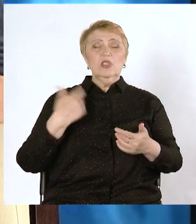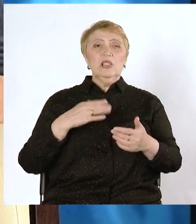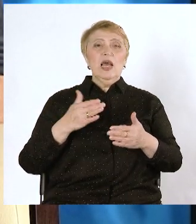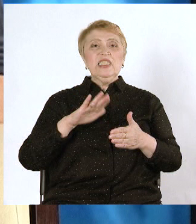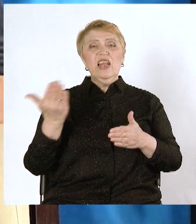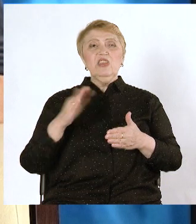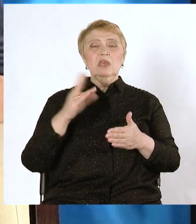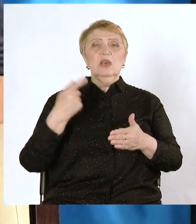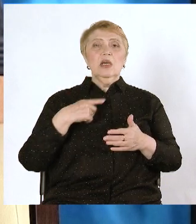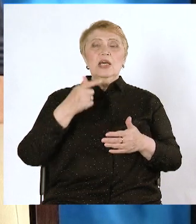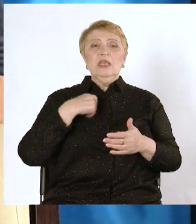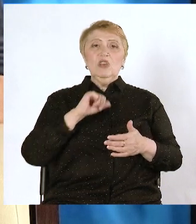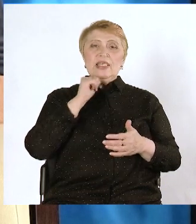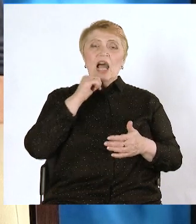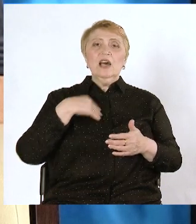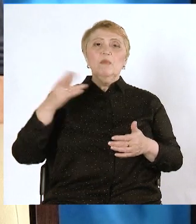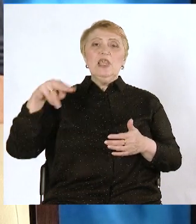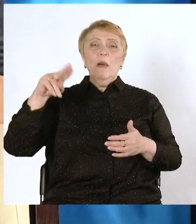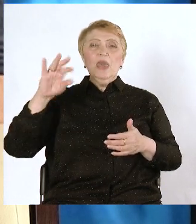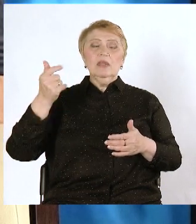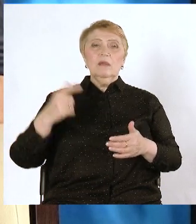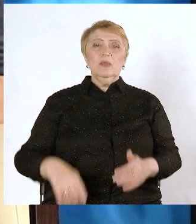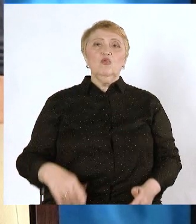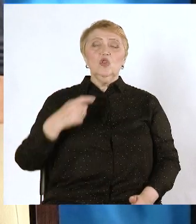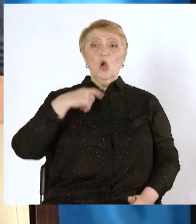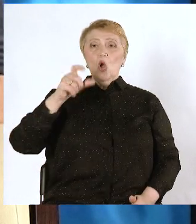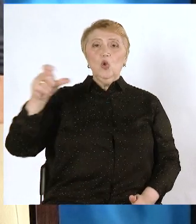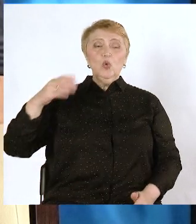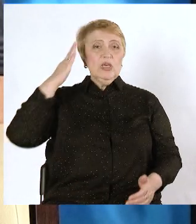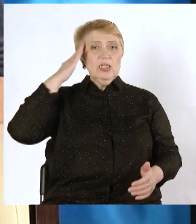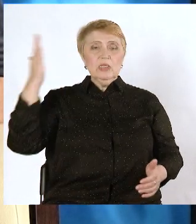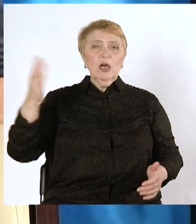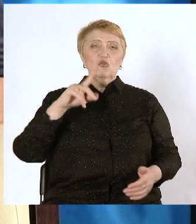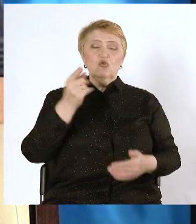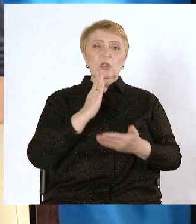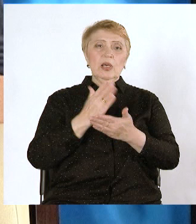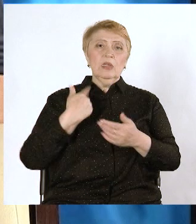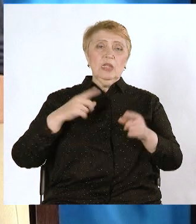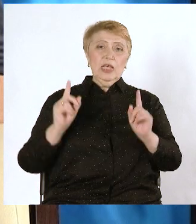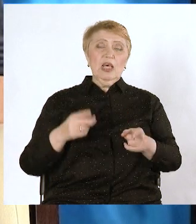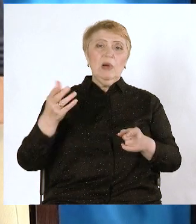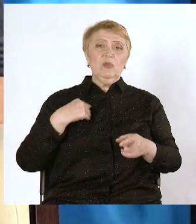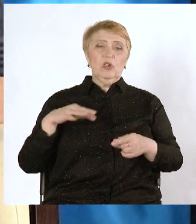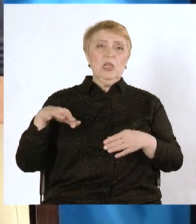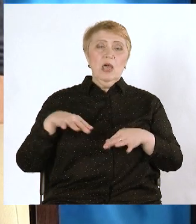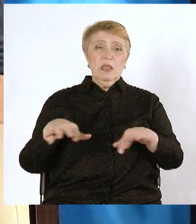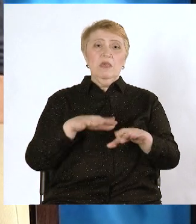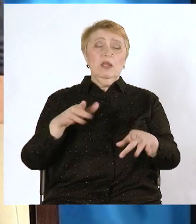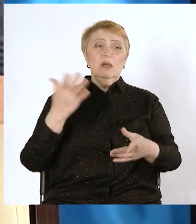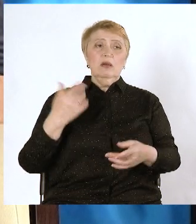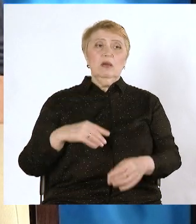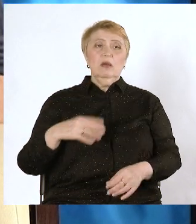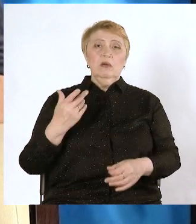двадцать пять процентов до людей просто не знает о том что у них на самом деле то есть это самое сахарный диабет они живут в